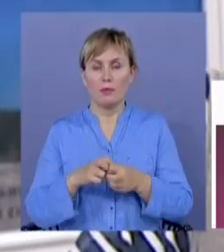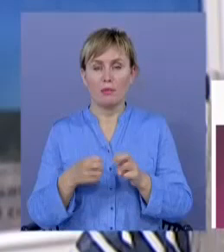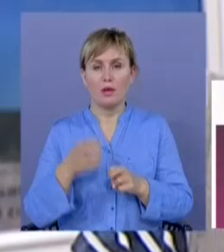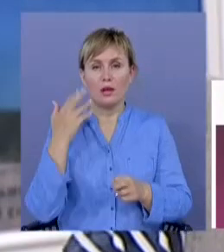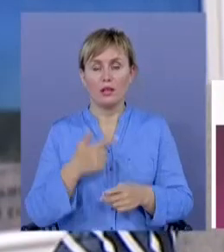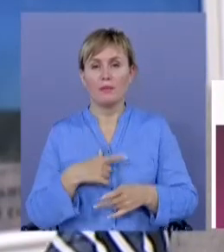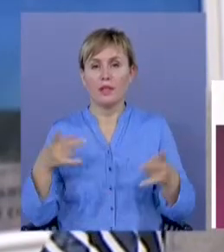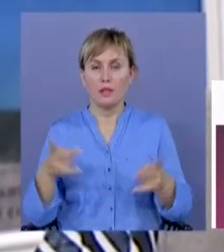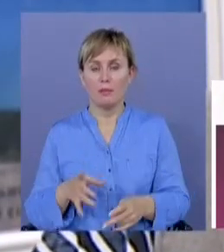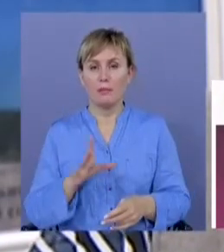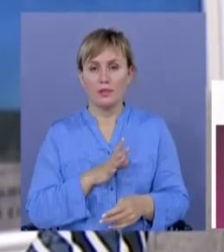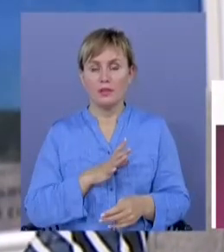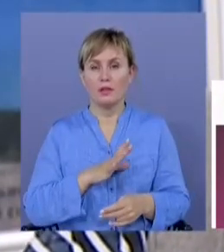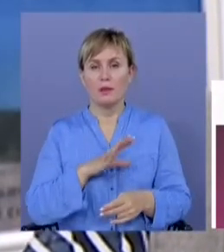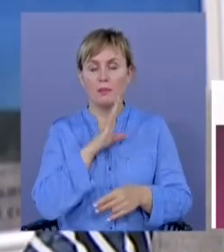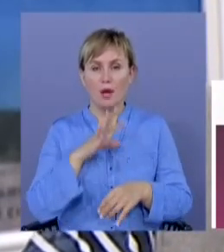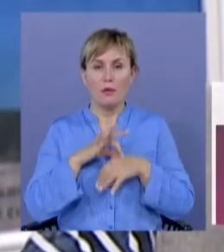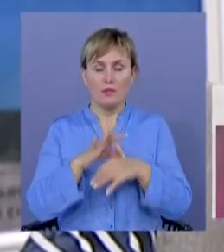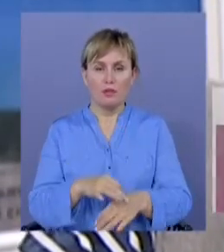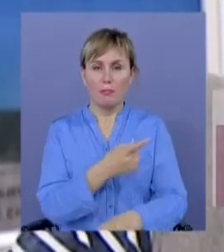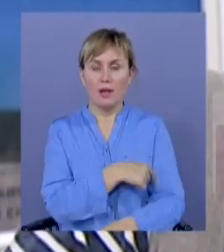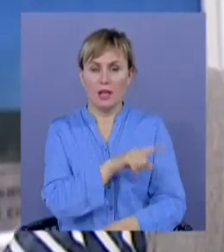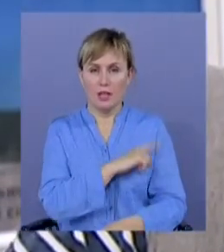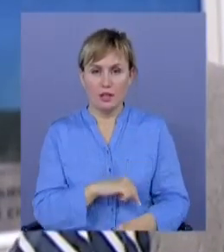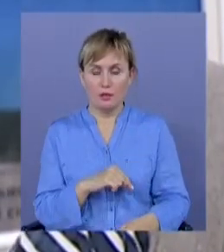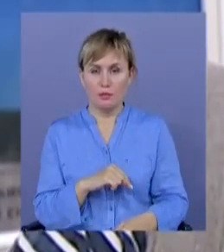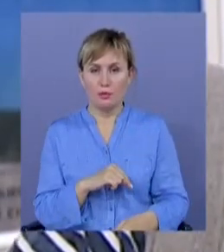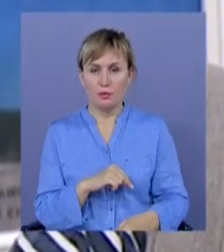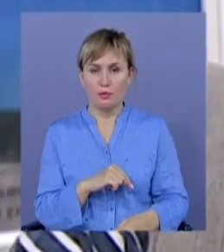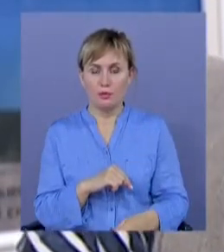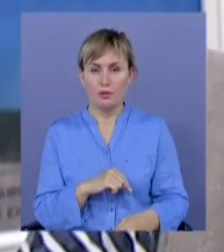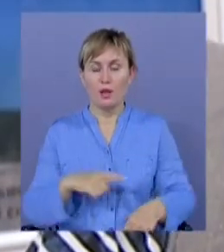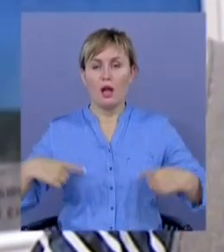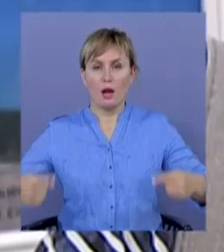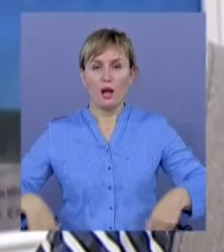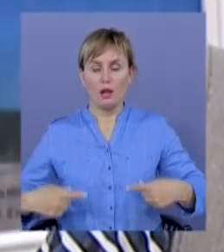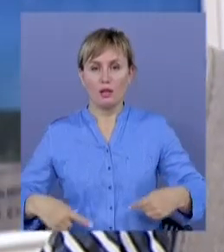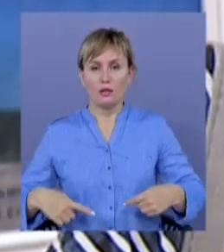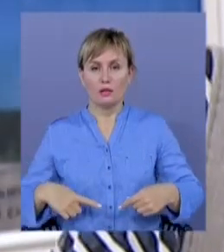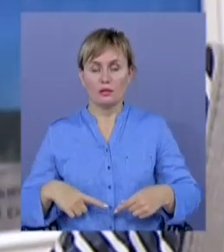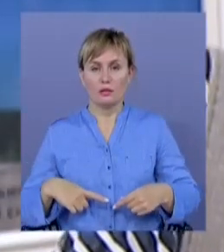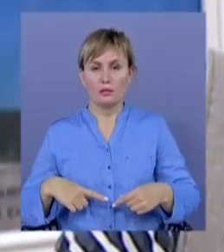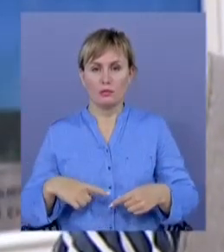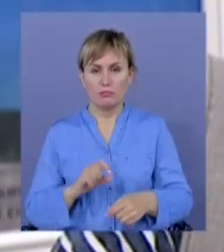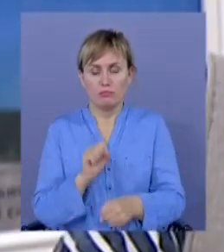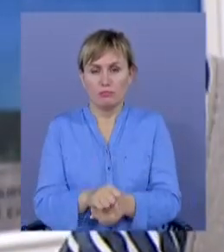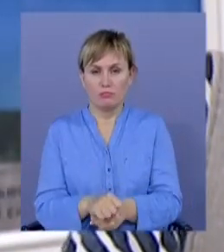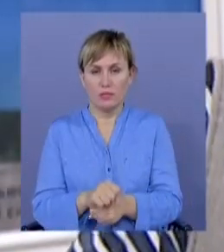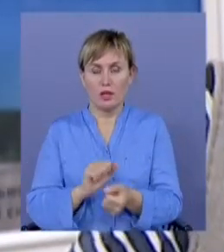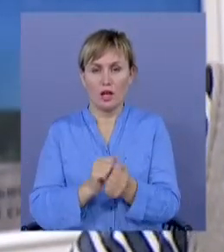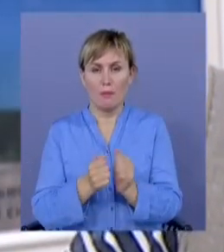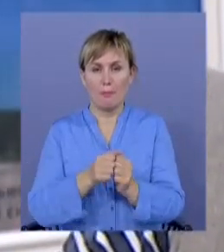мне необходимо было маму везти в поликлинику. Коляска запнулась на тротуаре за